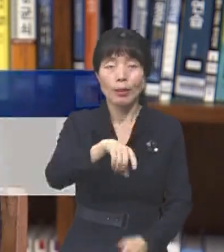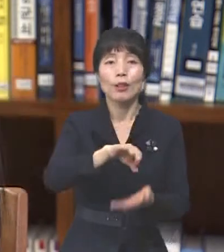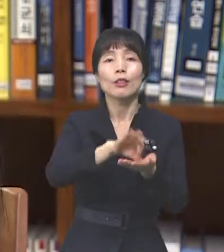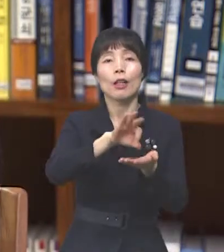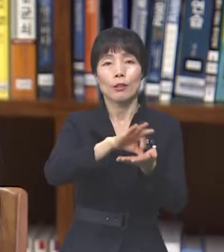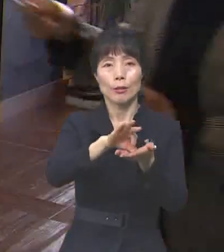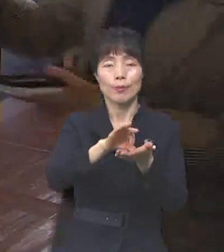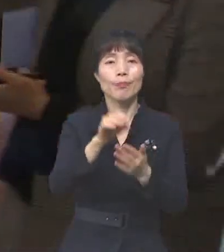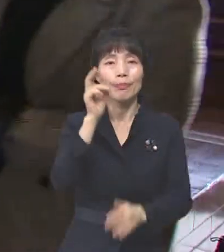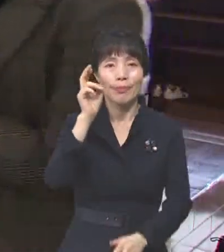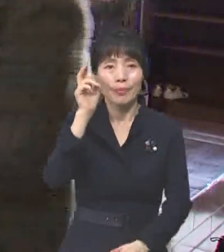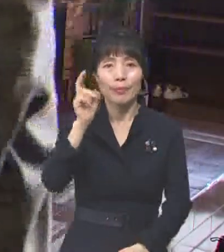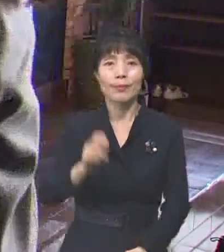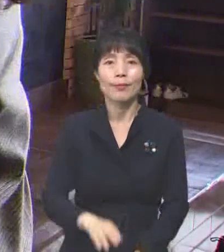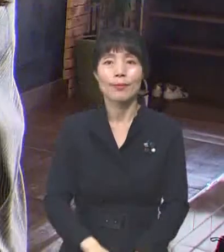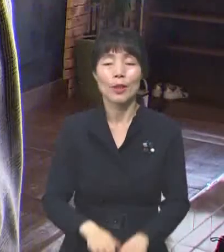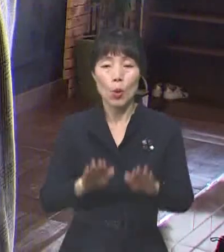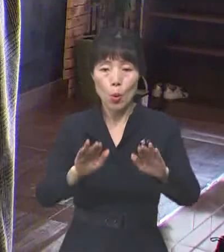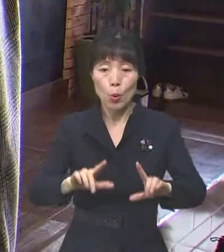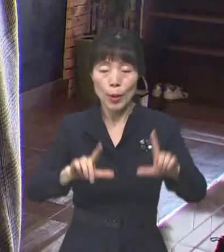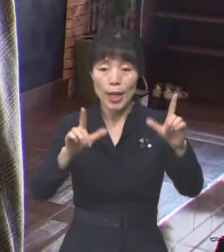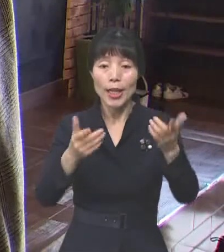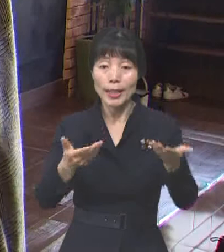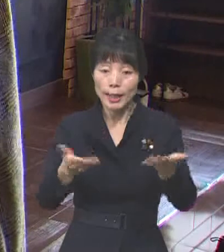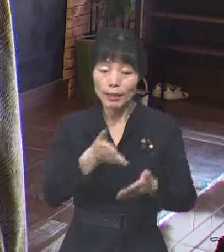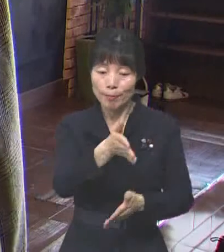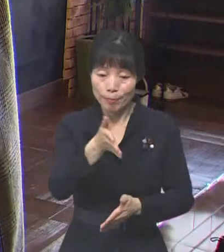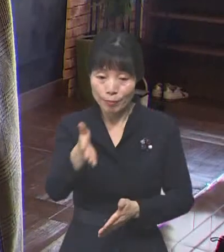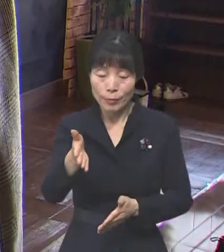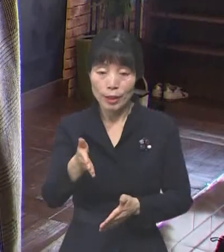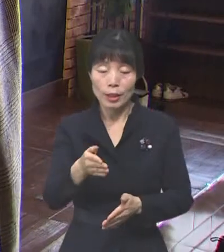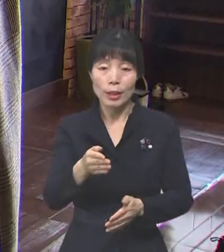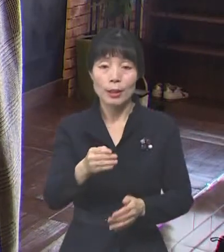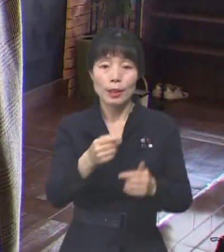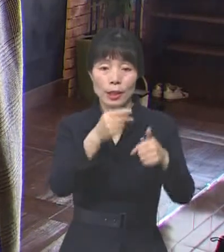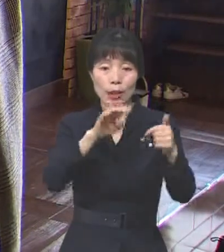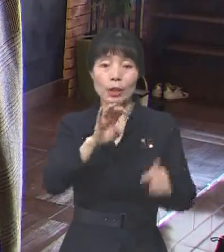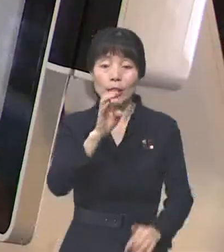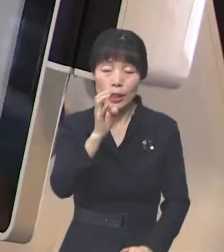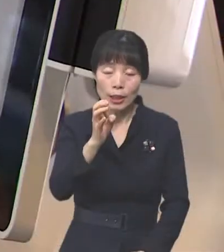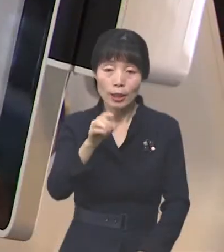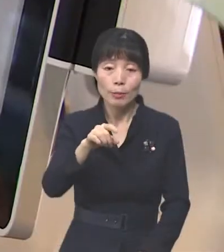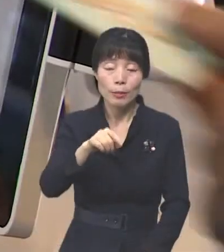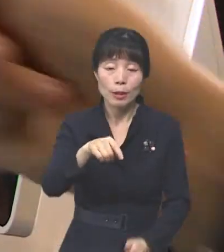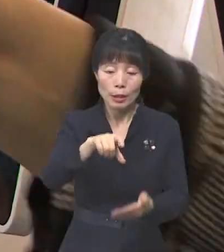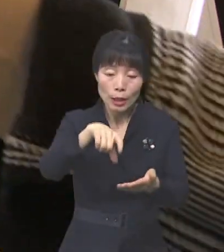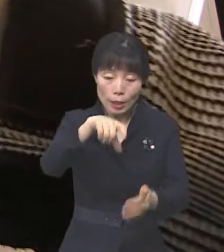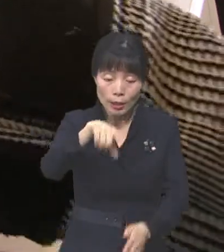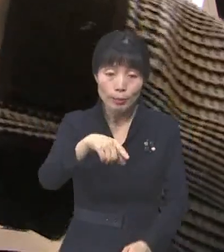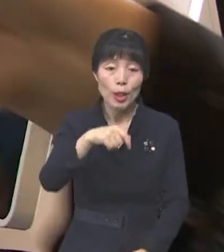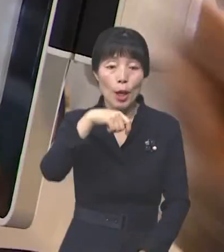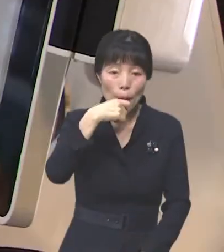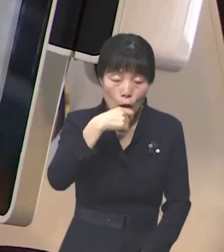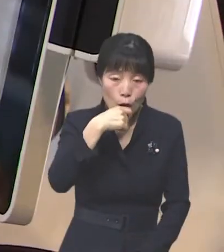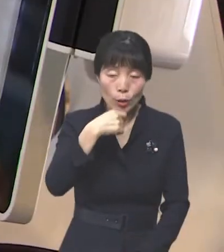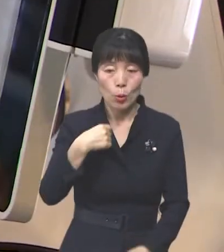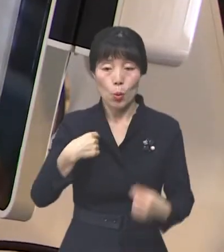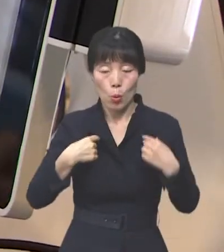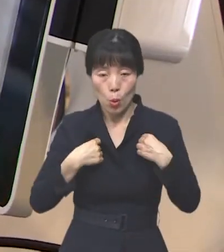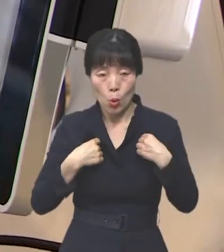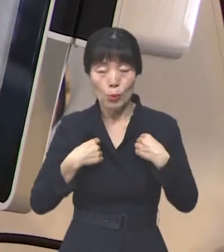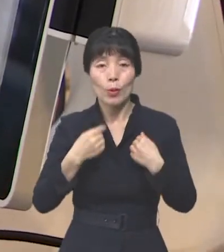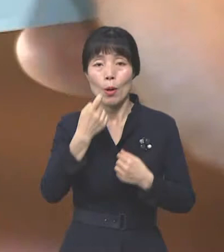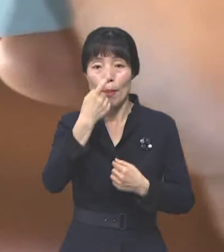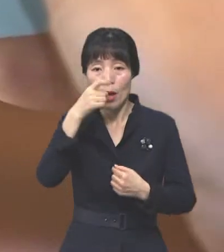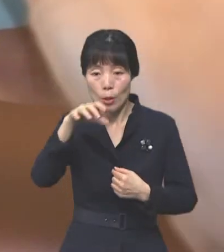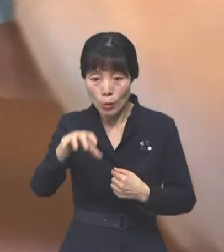추정하고 있습니다. 또 올해 업종별 인천이음 사용 비율을 보면 요식업과 유통업, 의료기관, 그리고